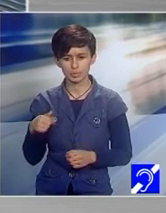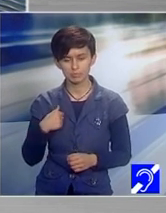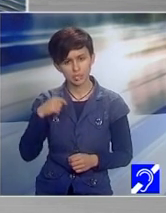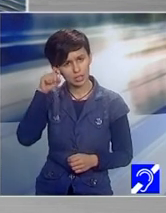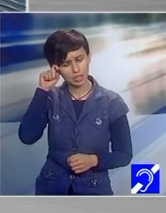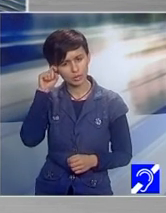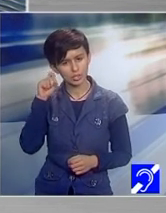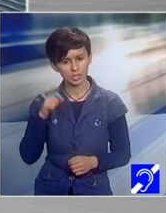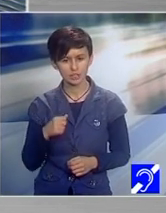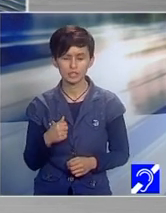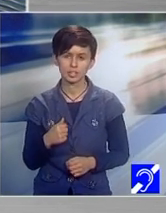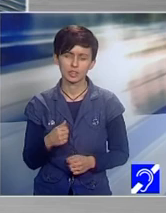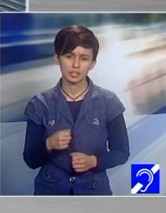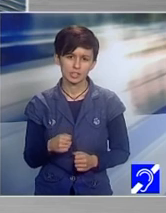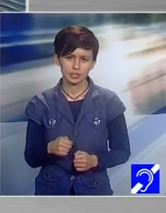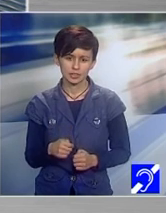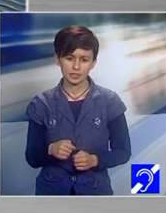cel puțin îmi place să cred că...